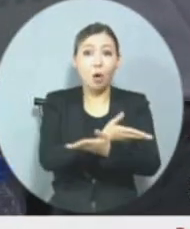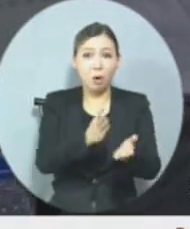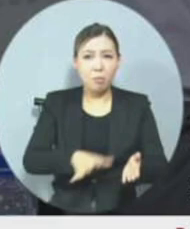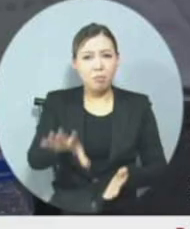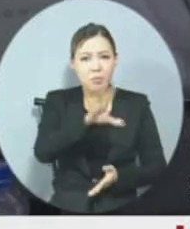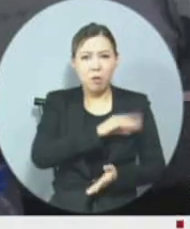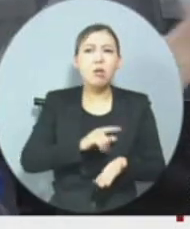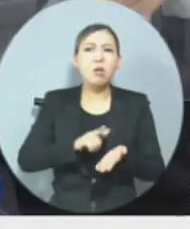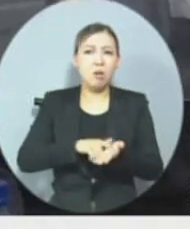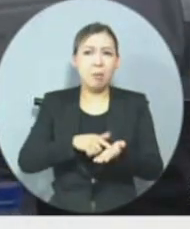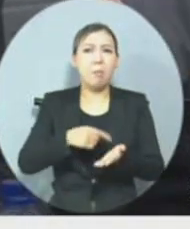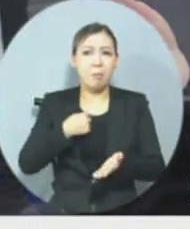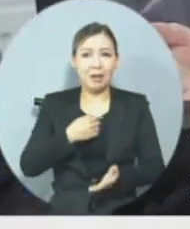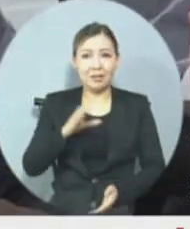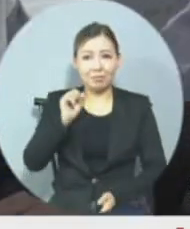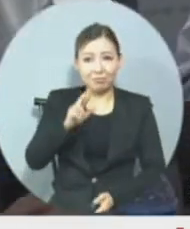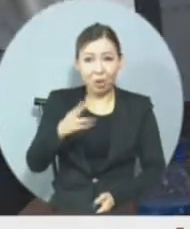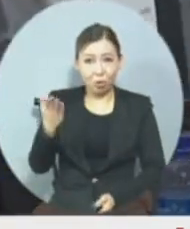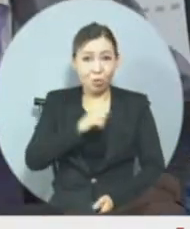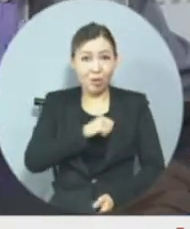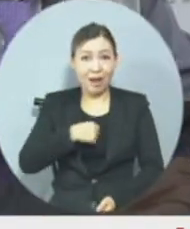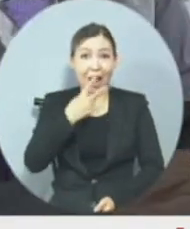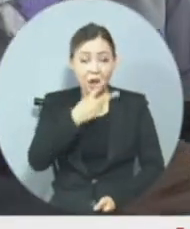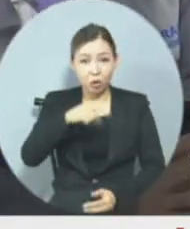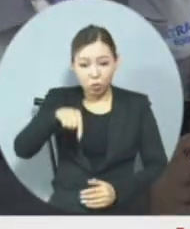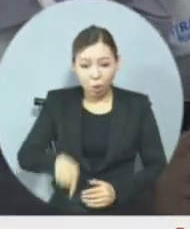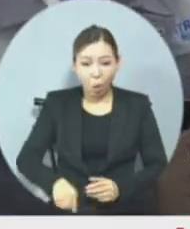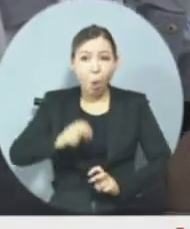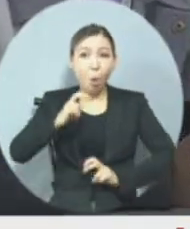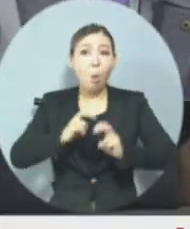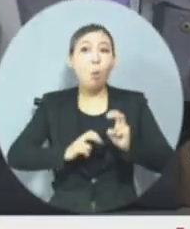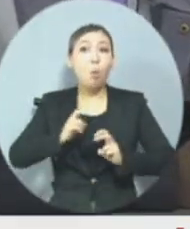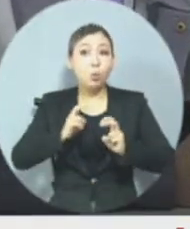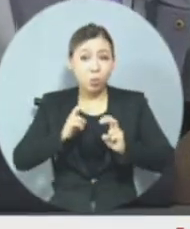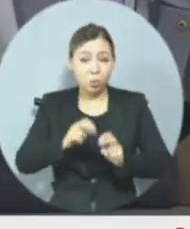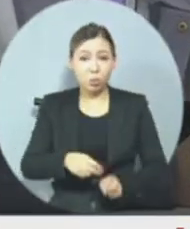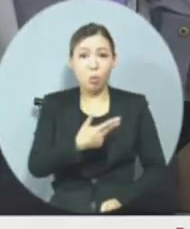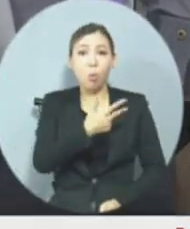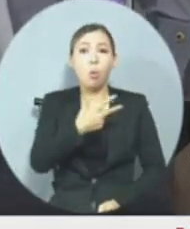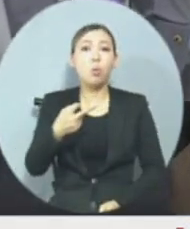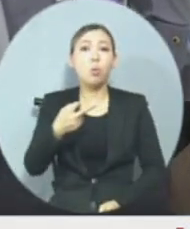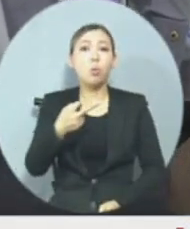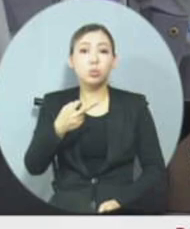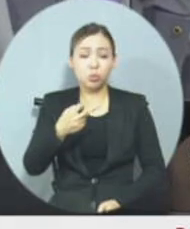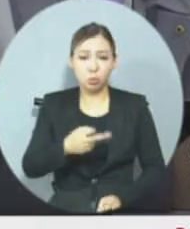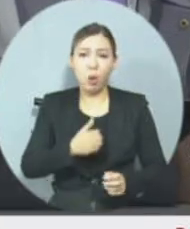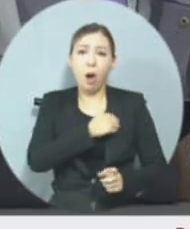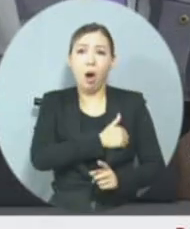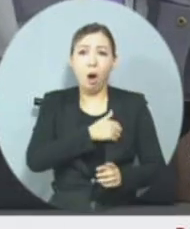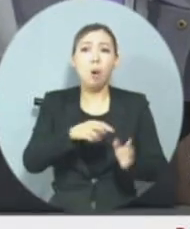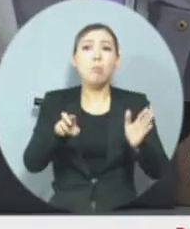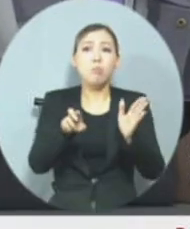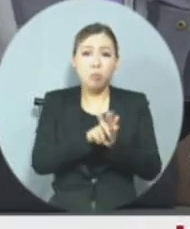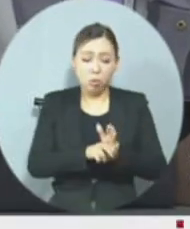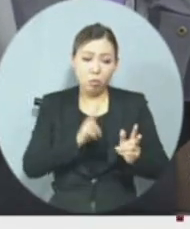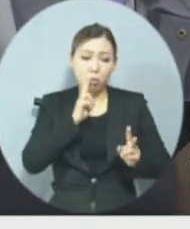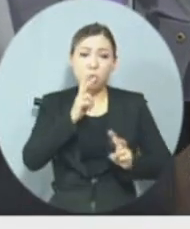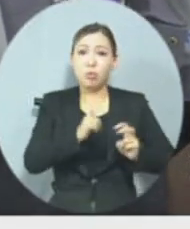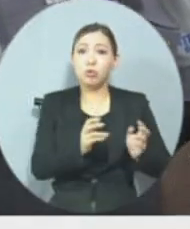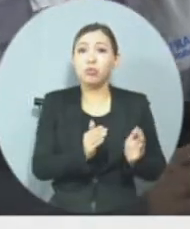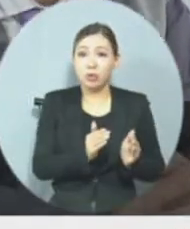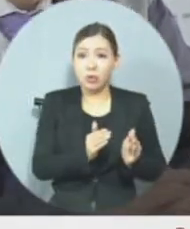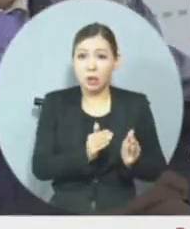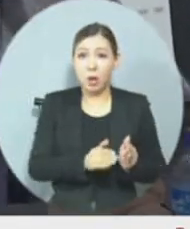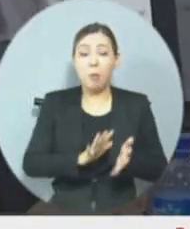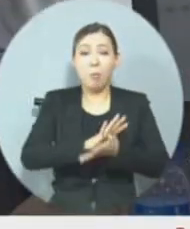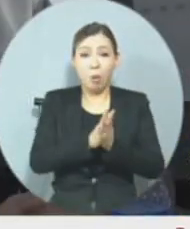маш хэрэгтэй. Та одоо сайн харсан бол энэ дотлын үйлдвэр бол бид нөнгөж 300 төлбөрийг л хангах хүчин чадалтай хоол хүнсний үйлдвэр гэж байгаа шүү дээ. Гэтэл чи